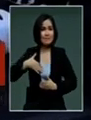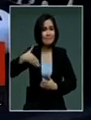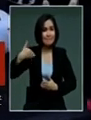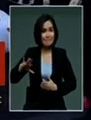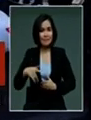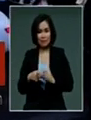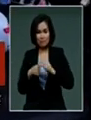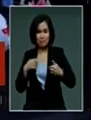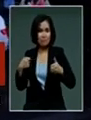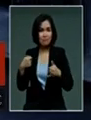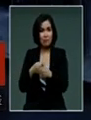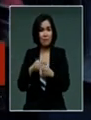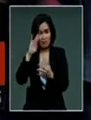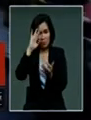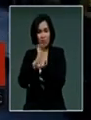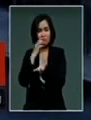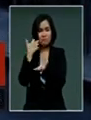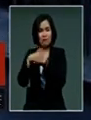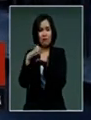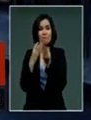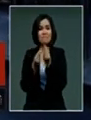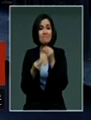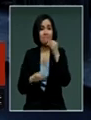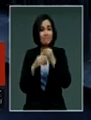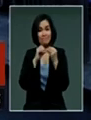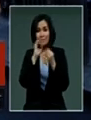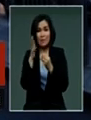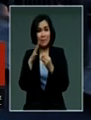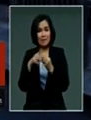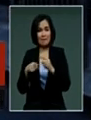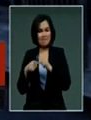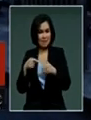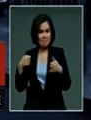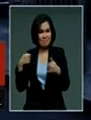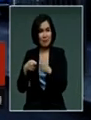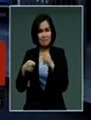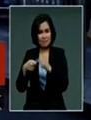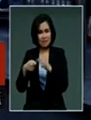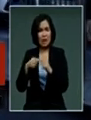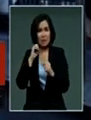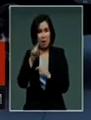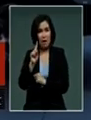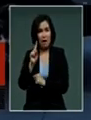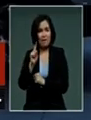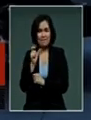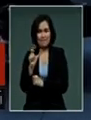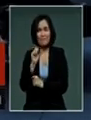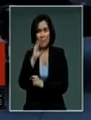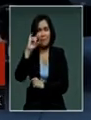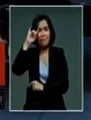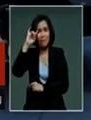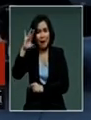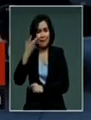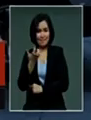ซึ่งตำรวจก็ไม่ได้ให้รายละเอียดอะไรเพิ่มเติมนะครับส่วนผู้ที่ก่อเหตุใช้มีดไล่แทงคนในจีนมักถูกระบุนะครับว่าสติไม่ดีหรือว่าเป็นความ